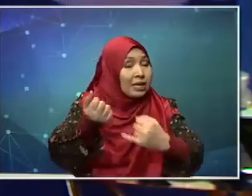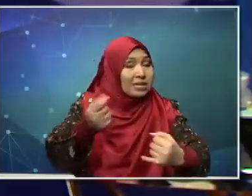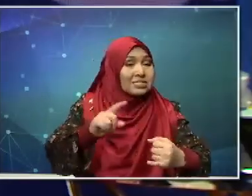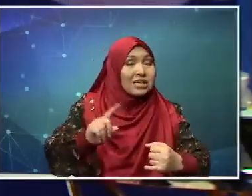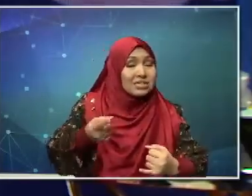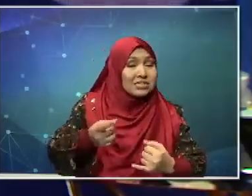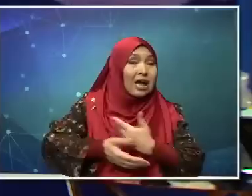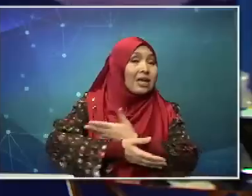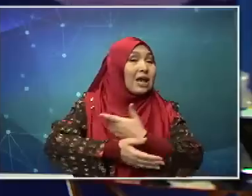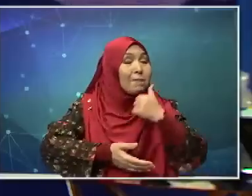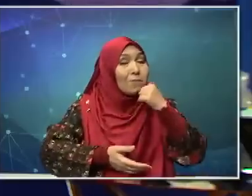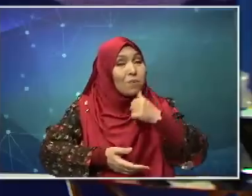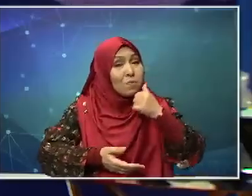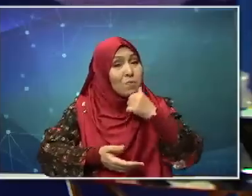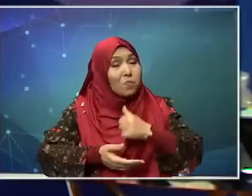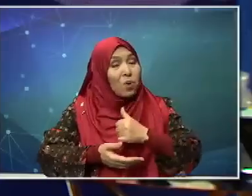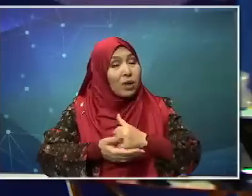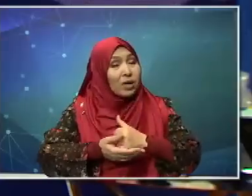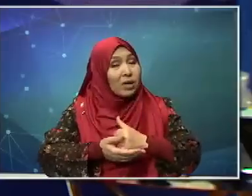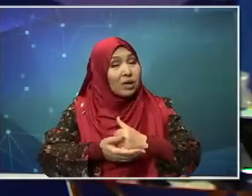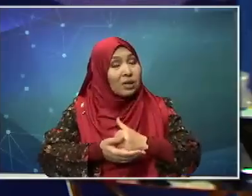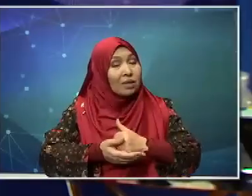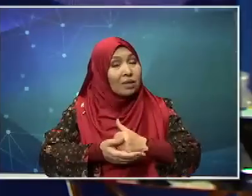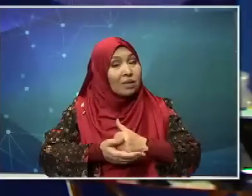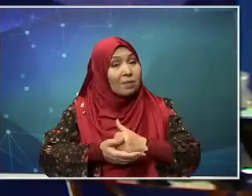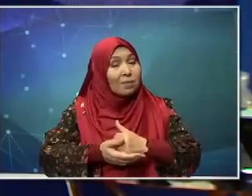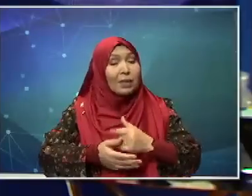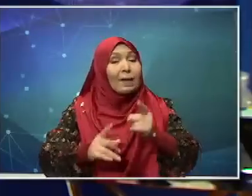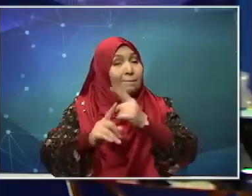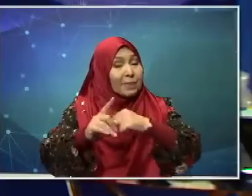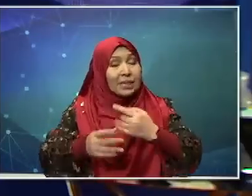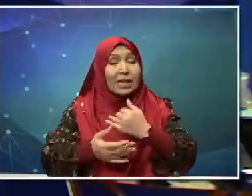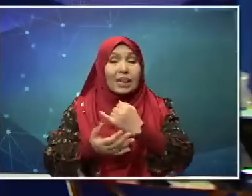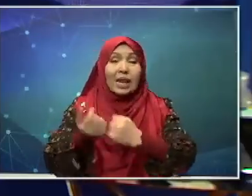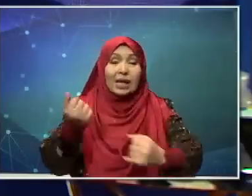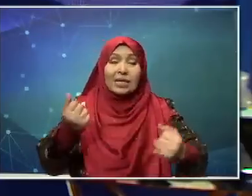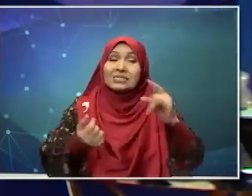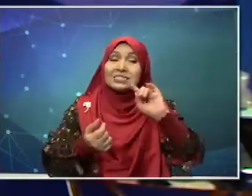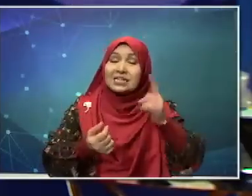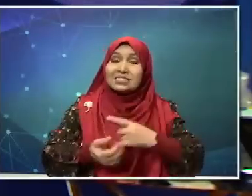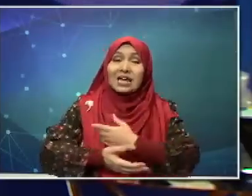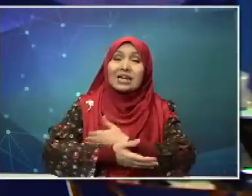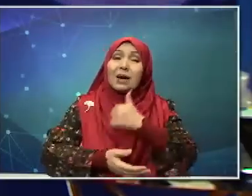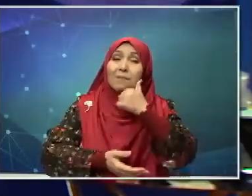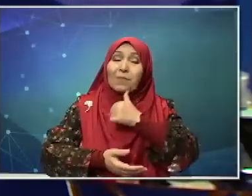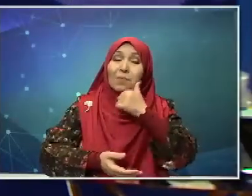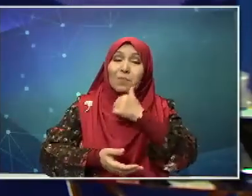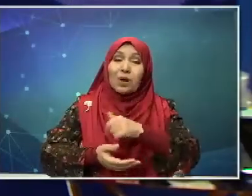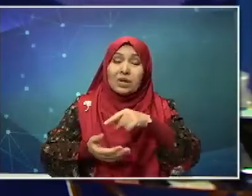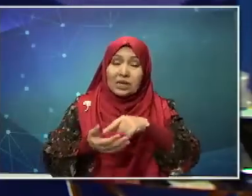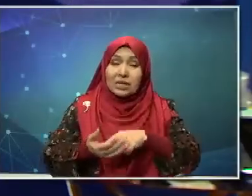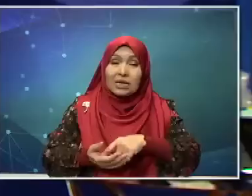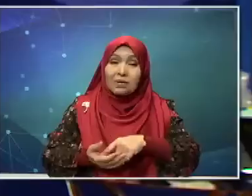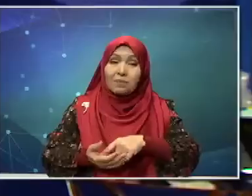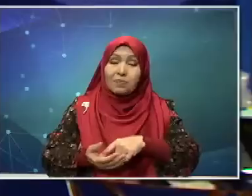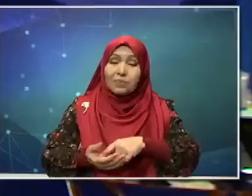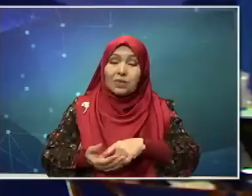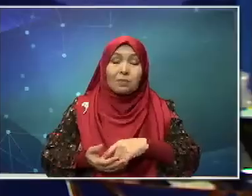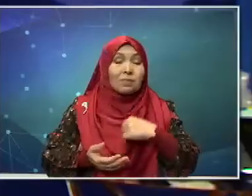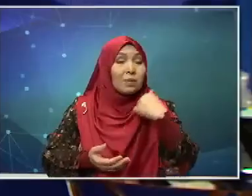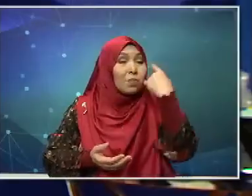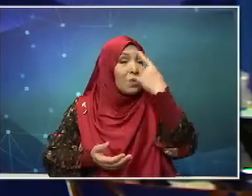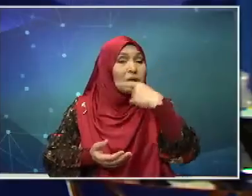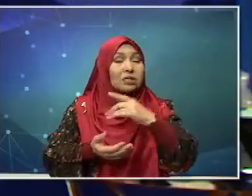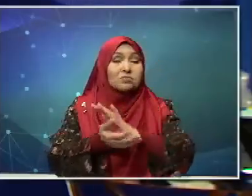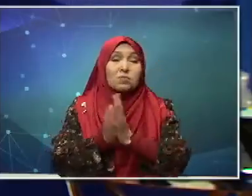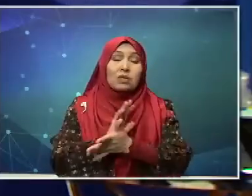anak perempuan ini di Mall Borobudur di Rohman Mas Thailand Allahumma swedge punyamu ke tuh